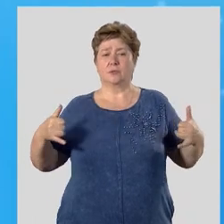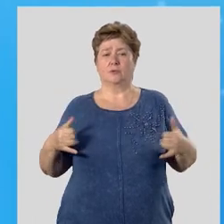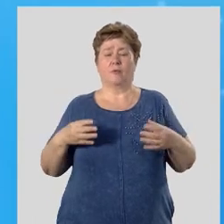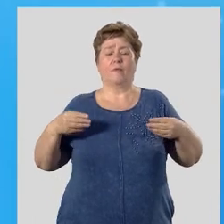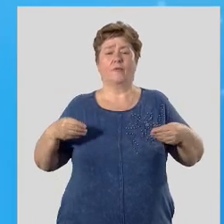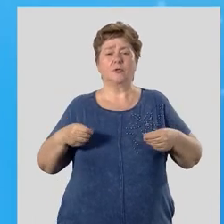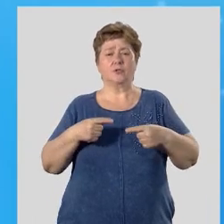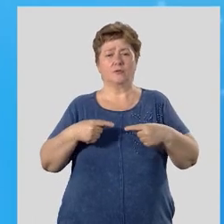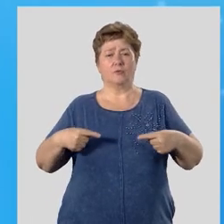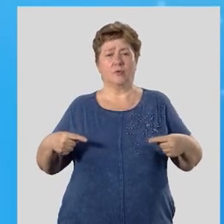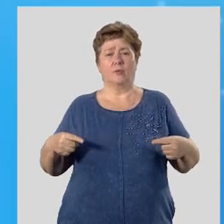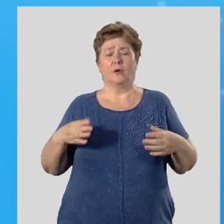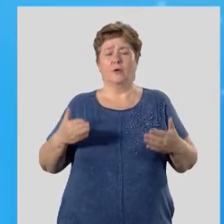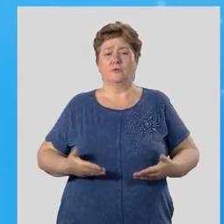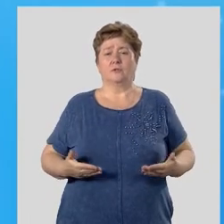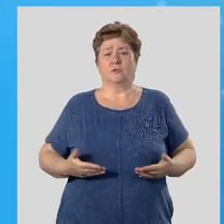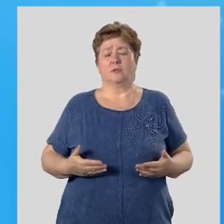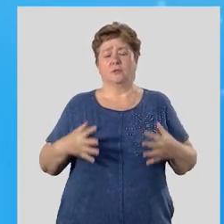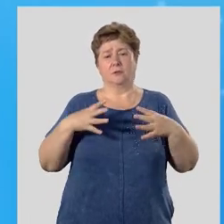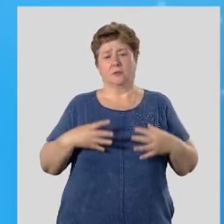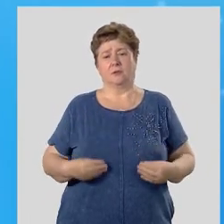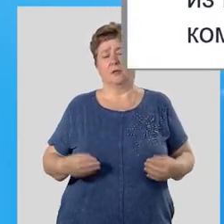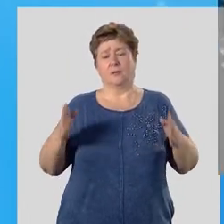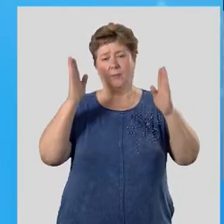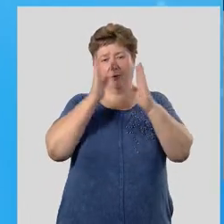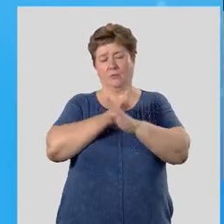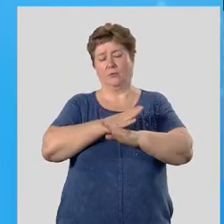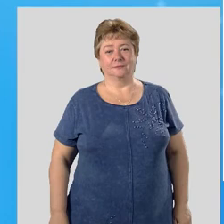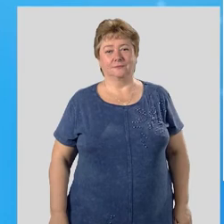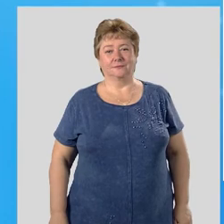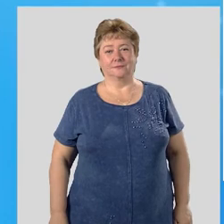распространенным веществом в живых телах природы.